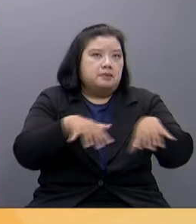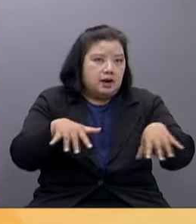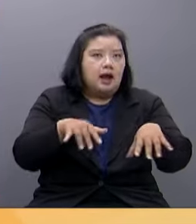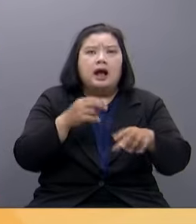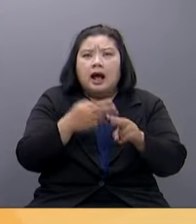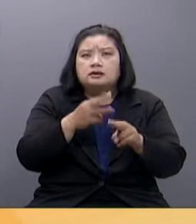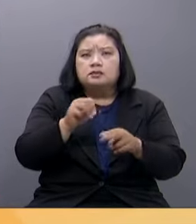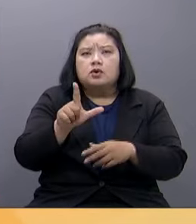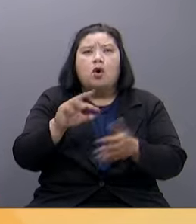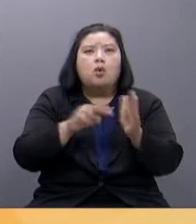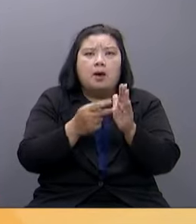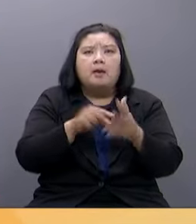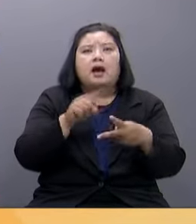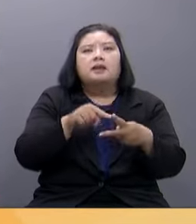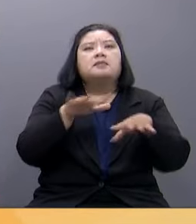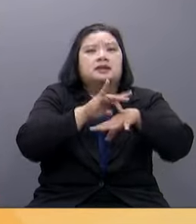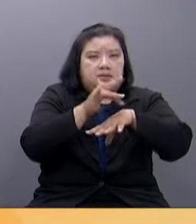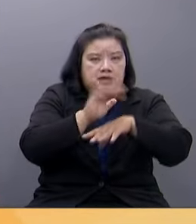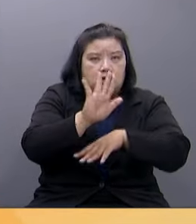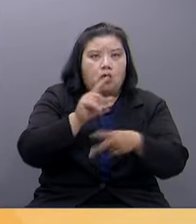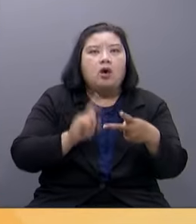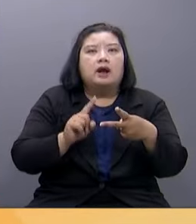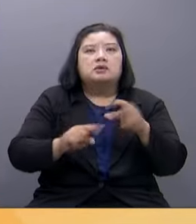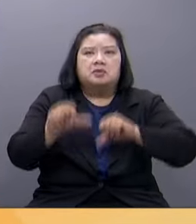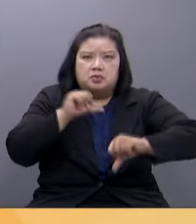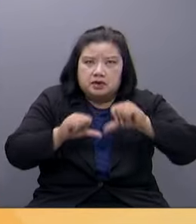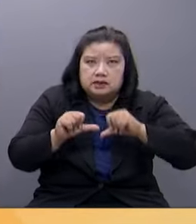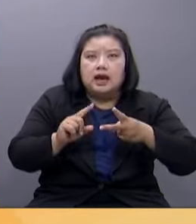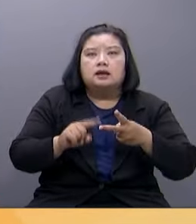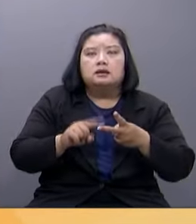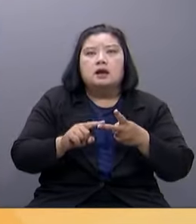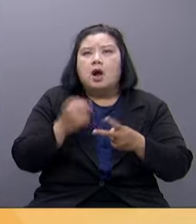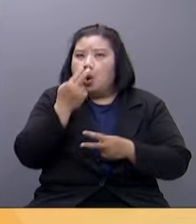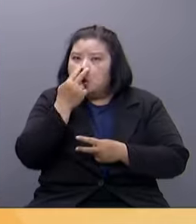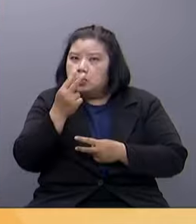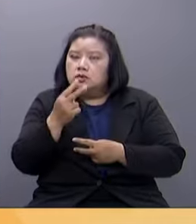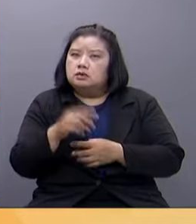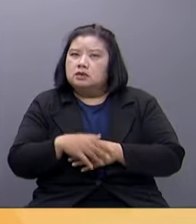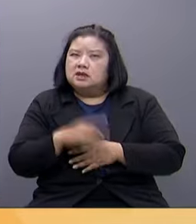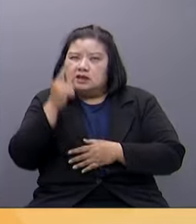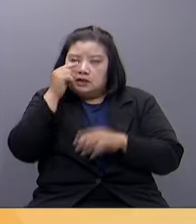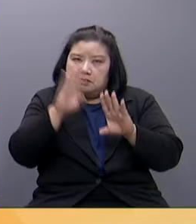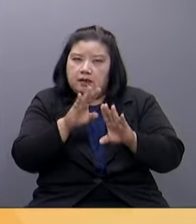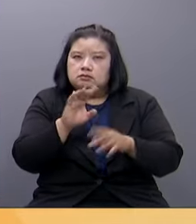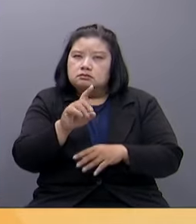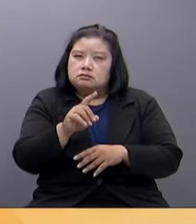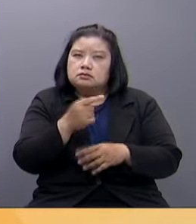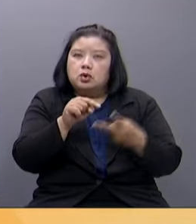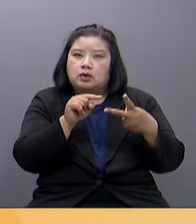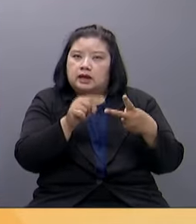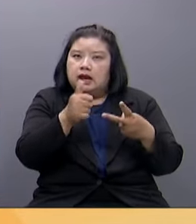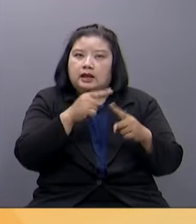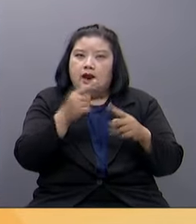นกเด็ไปกอน่ ใหเคมีข้อก็อาจจะเป็นตัวอ่อนอ่อนหอวาบางทีเอาลอโตสสองขวบขึนไปคอยเร่มแบนนก็ได้